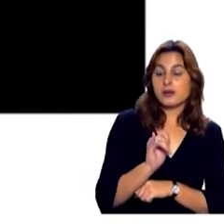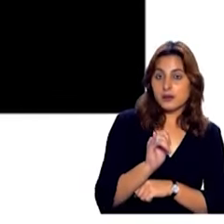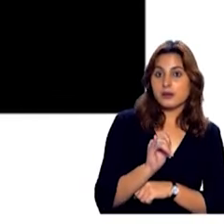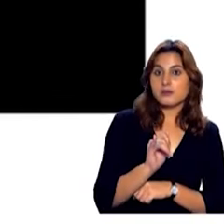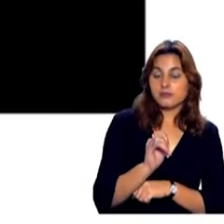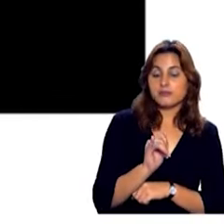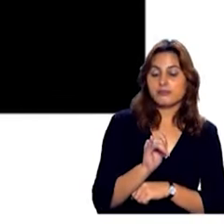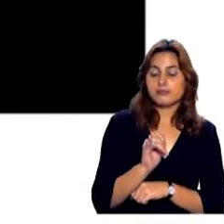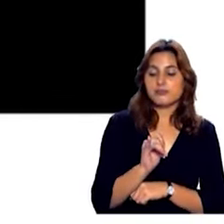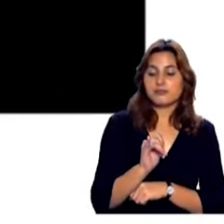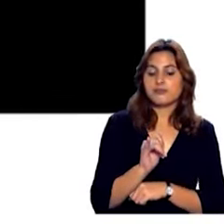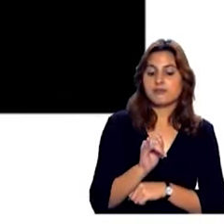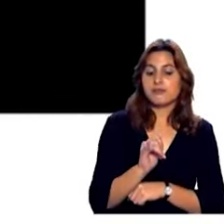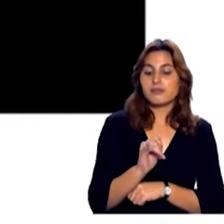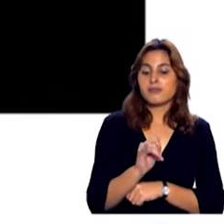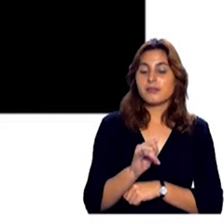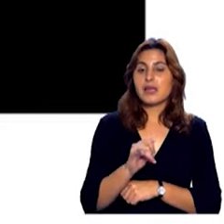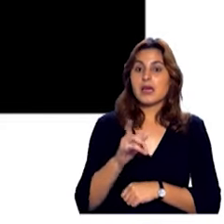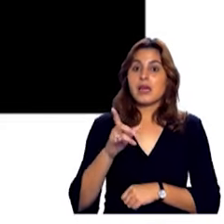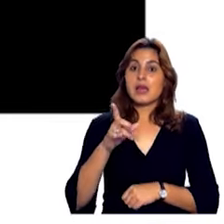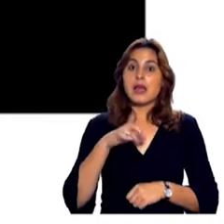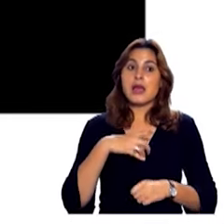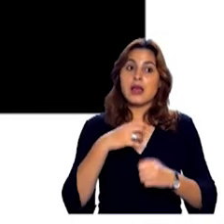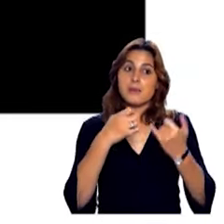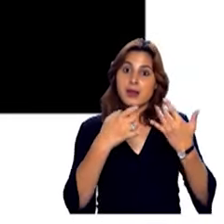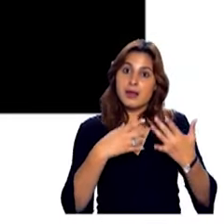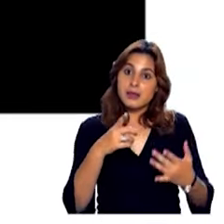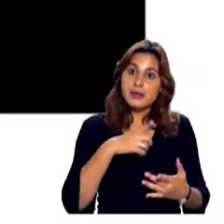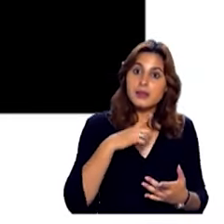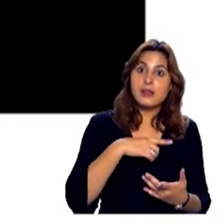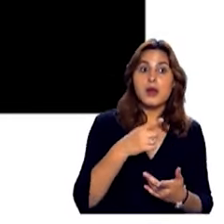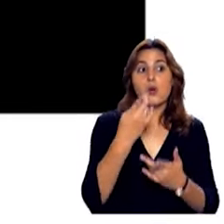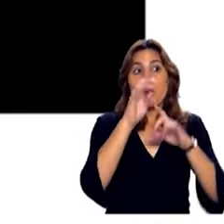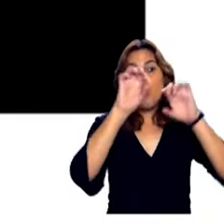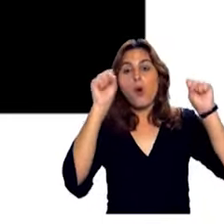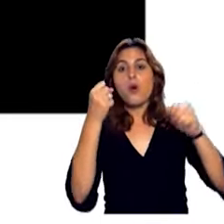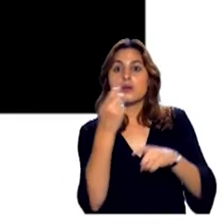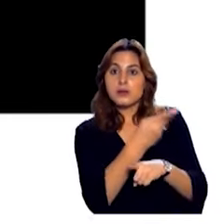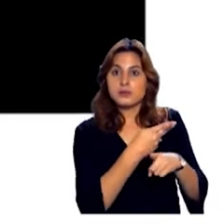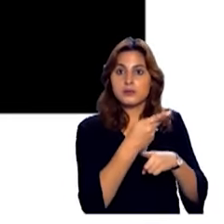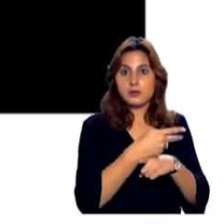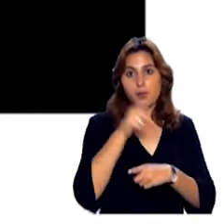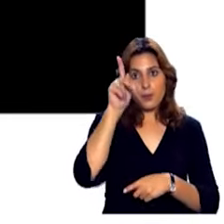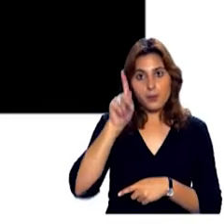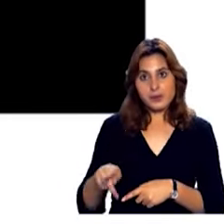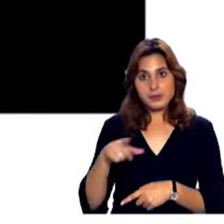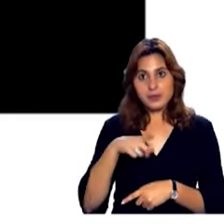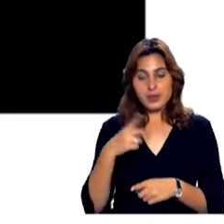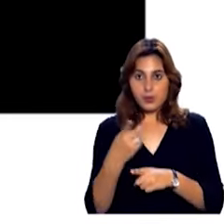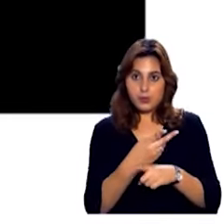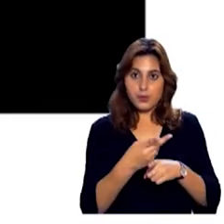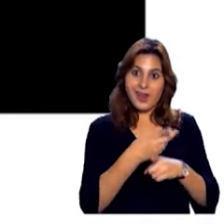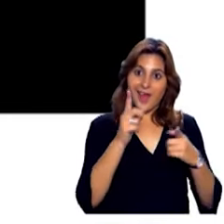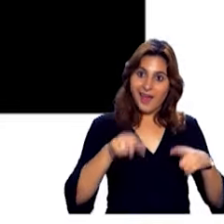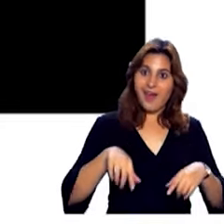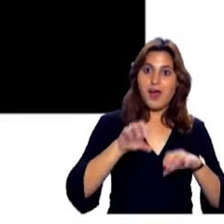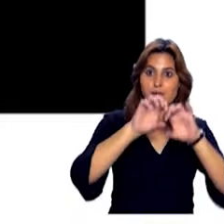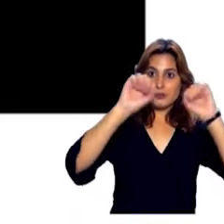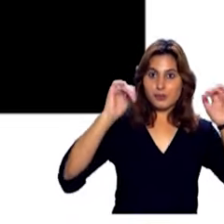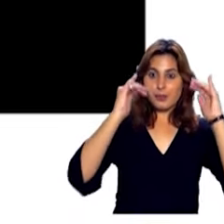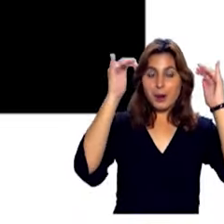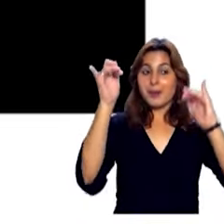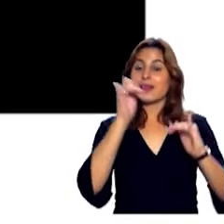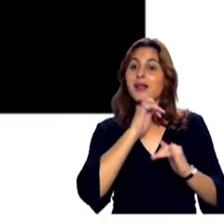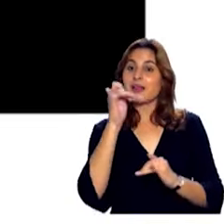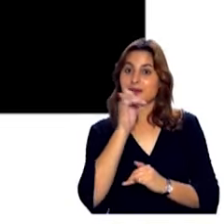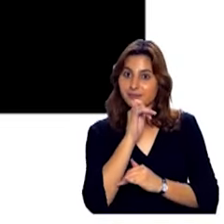104 per esempio prevede che Il primo Presidente Della corte di cassazione Il procuratore Generale presso la corte di cassazione Aion facciano automaticamente